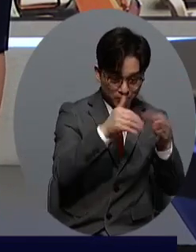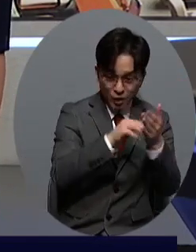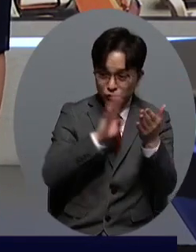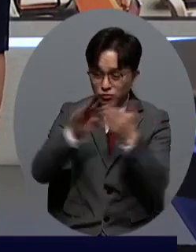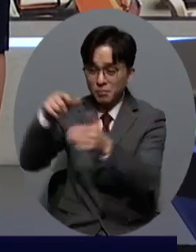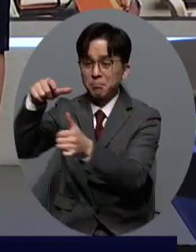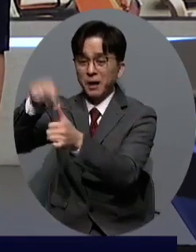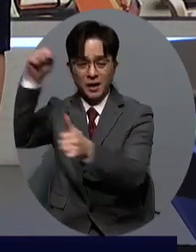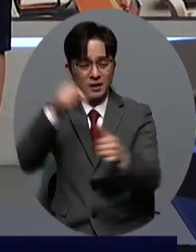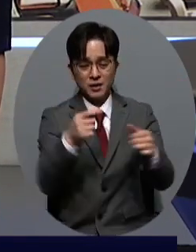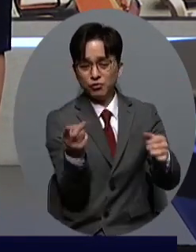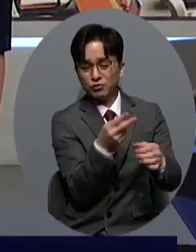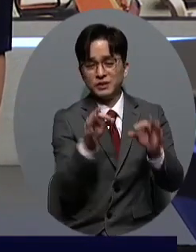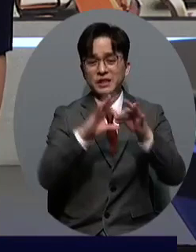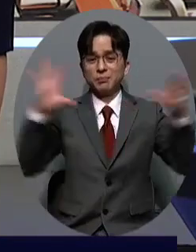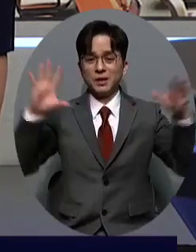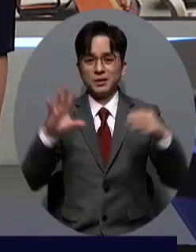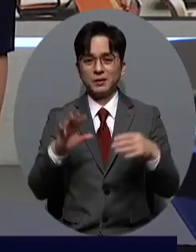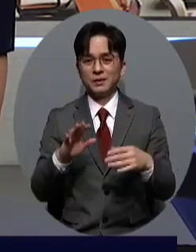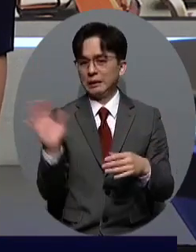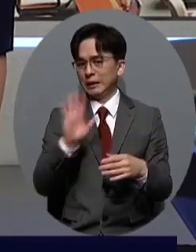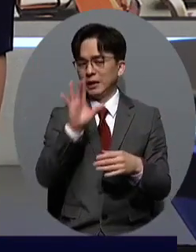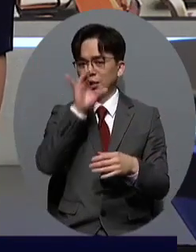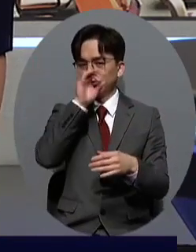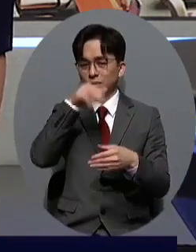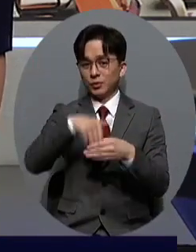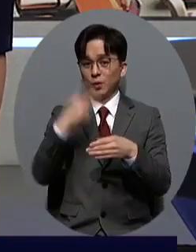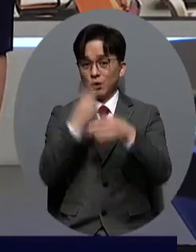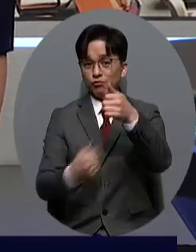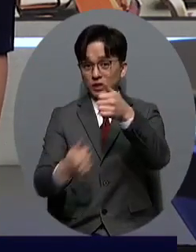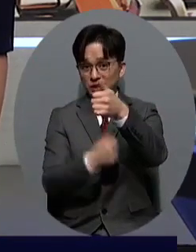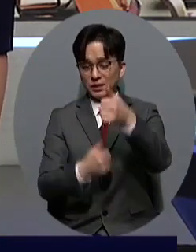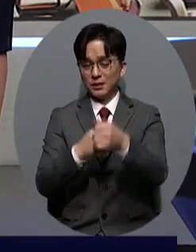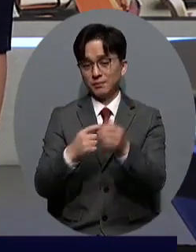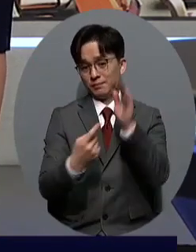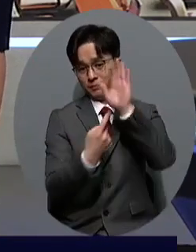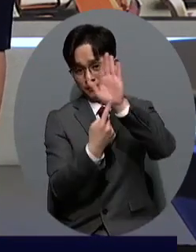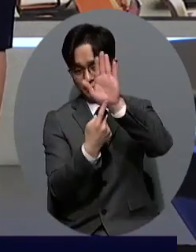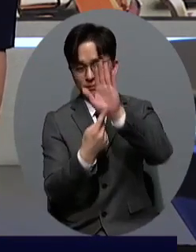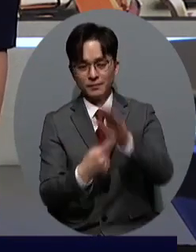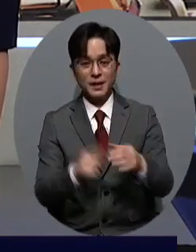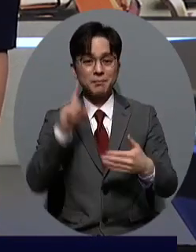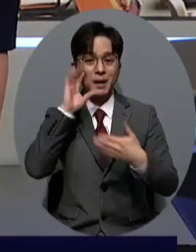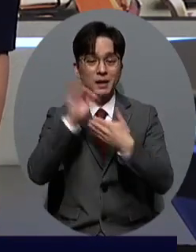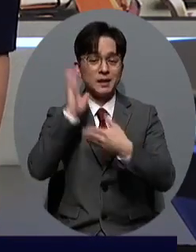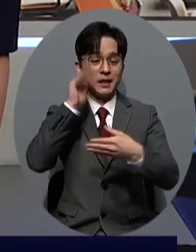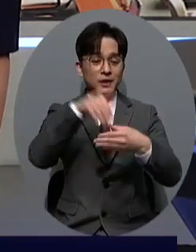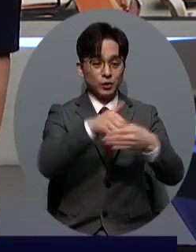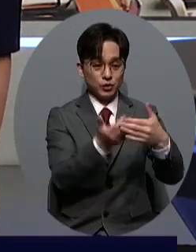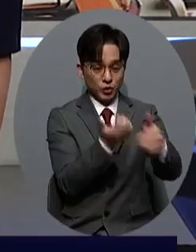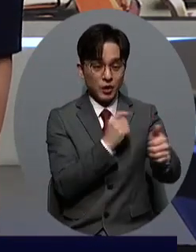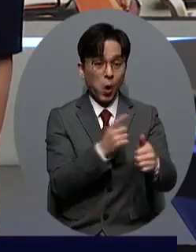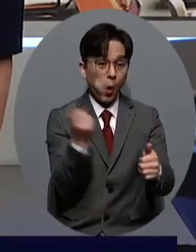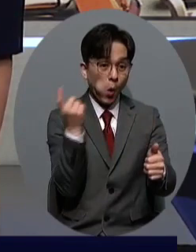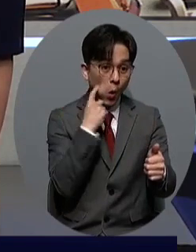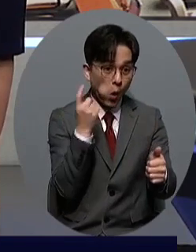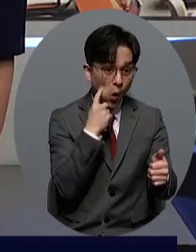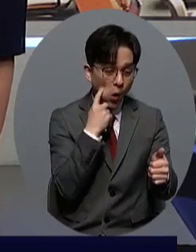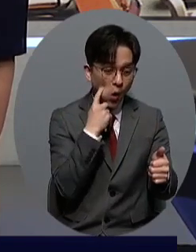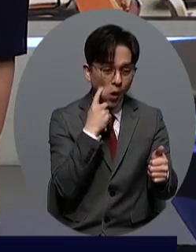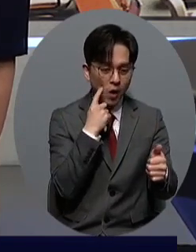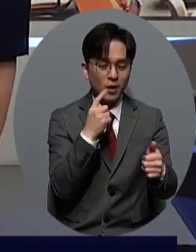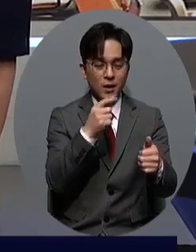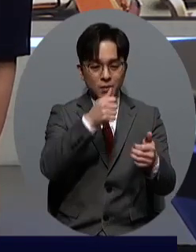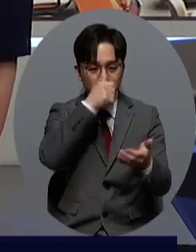선관위가 의원직도 상실된다고 유권 해석했기 때문입니다. 피선거권이 상실되면 의원직 자격도